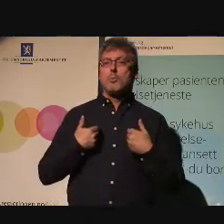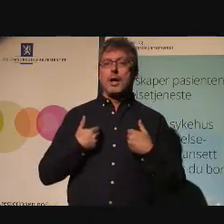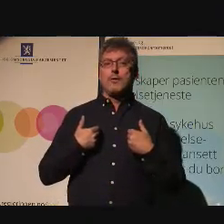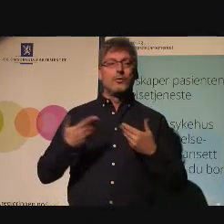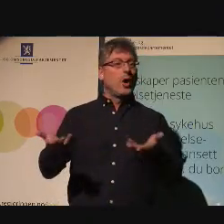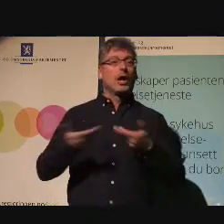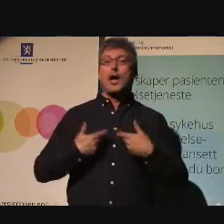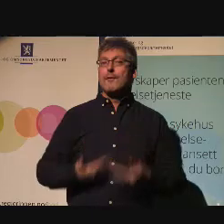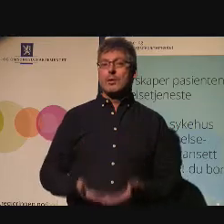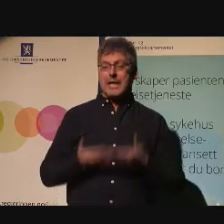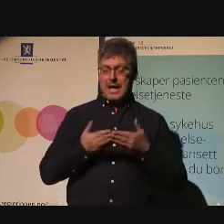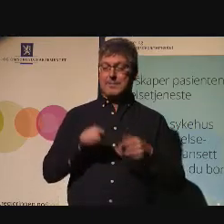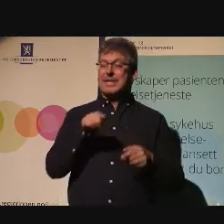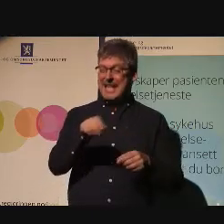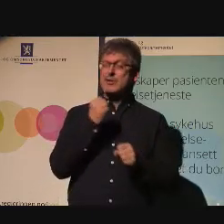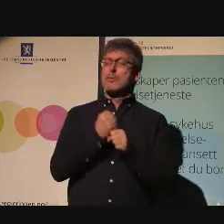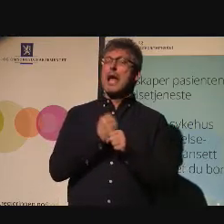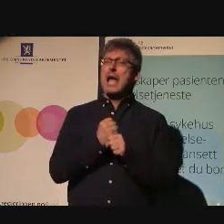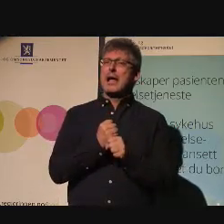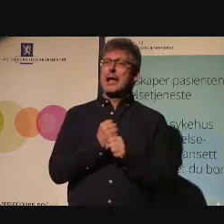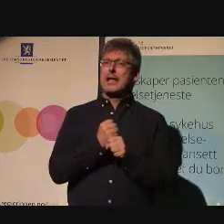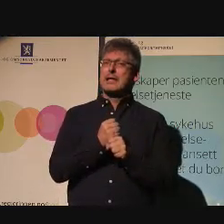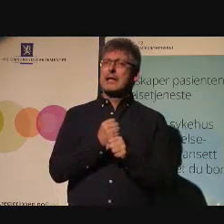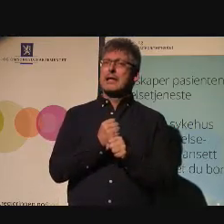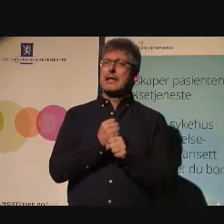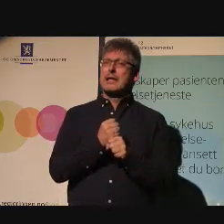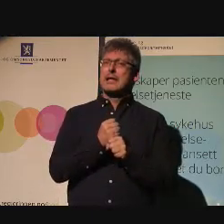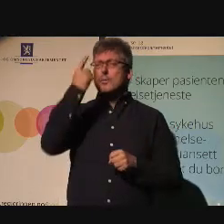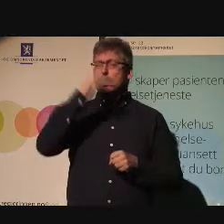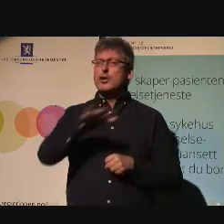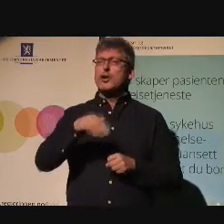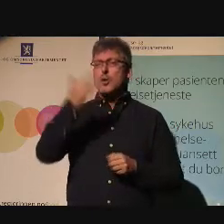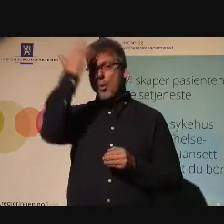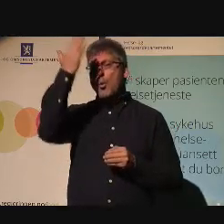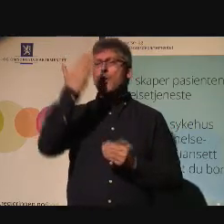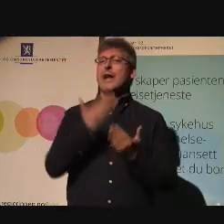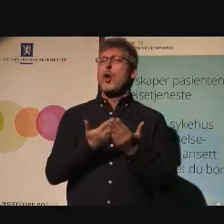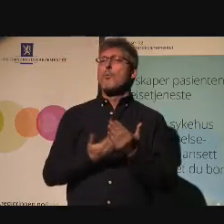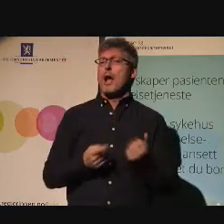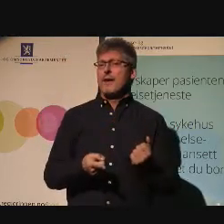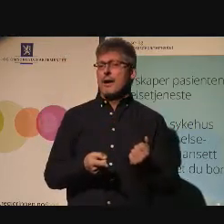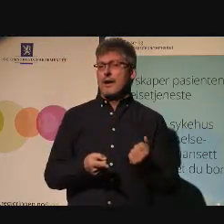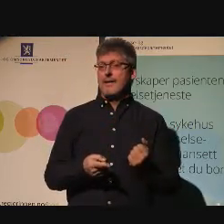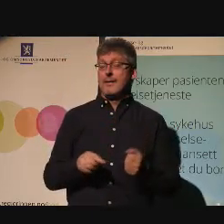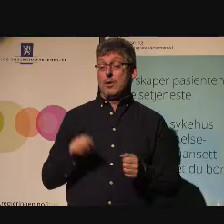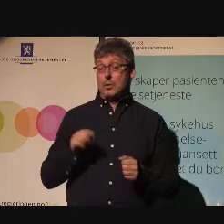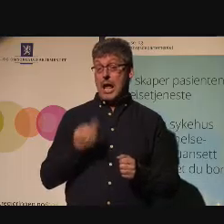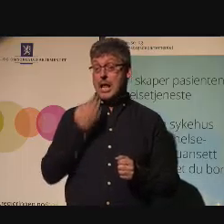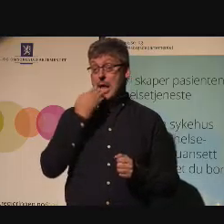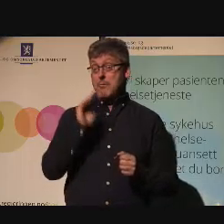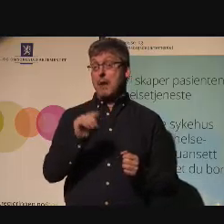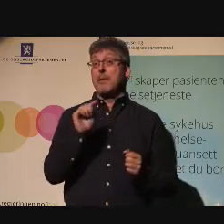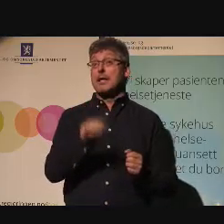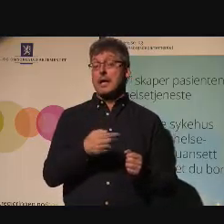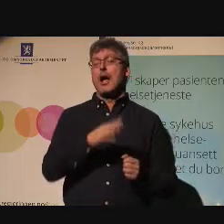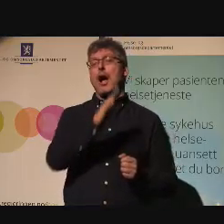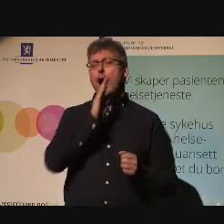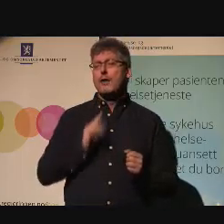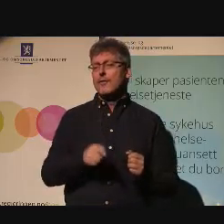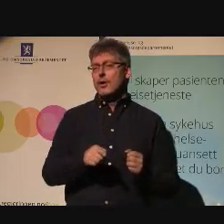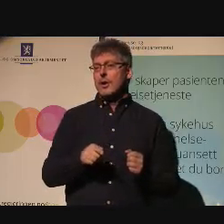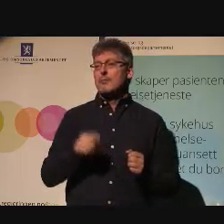er barne- og ungdomspsykiatriens hovedoppgave. Det er en alvorlig tilbakemelding, men Ida er